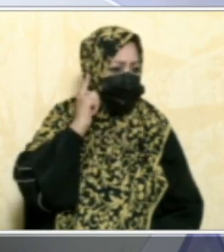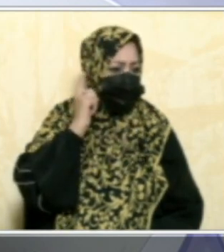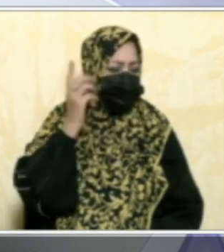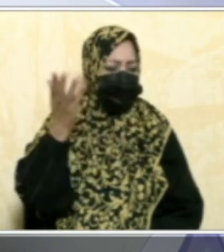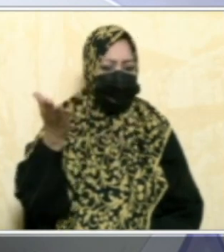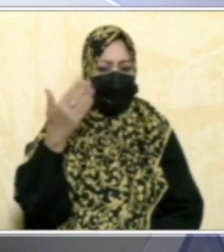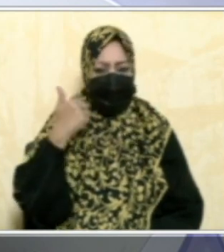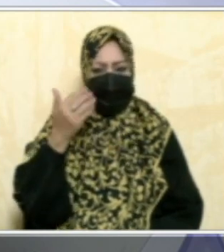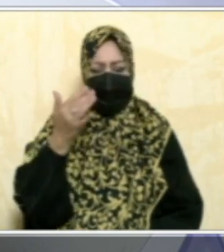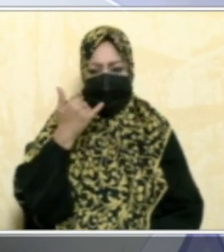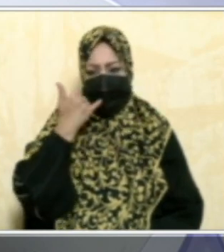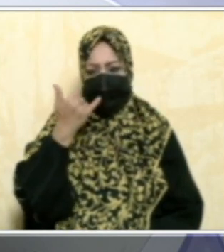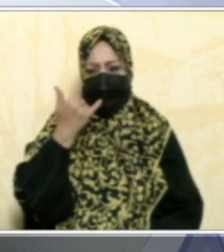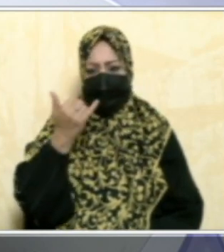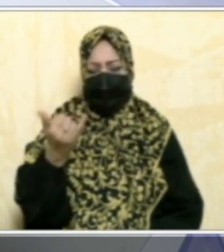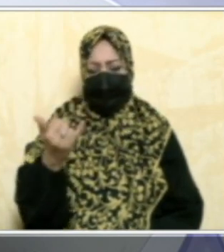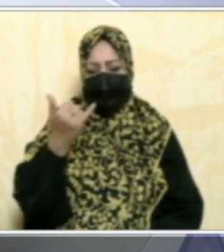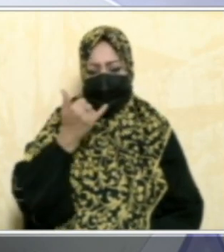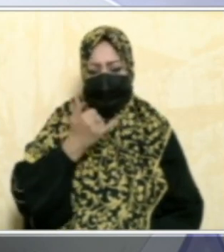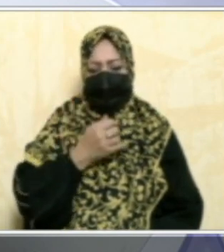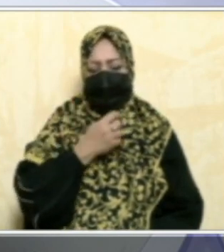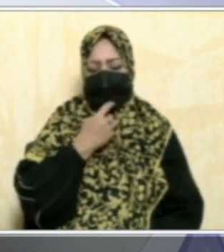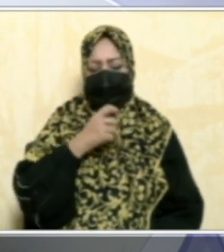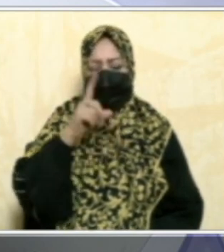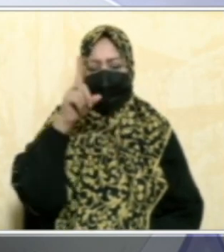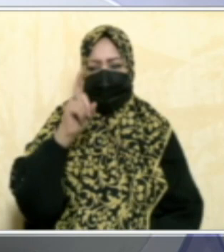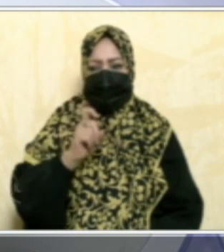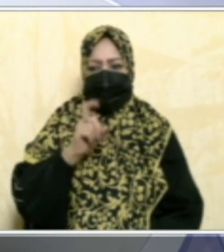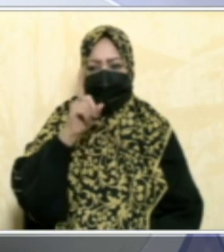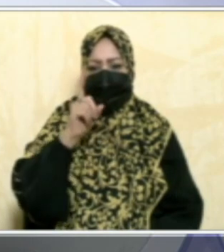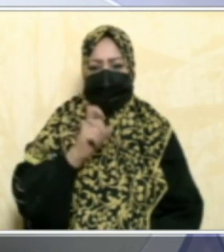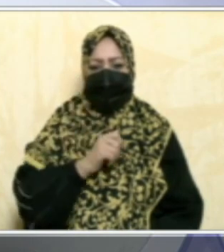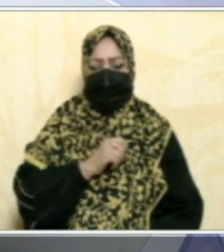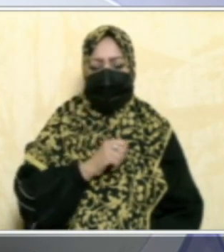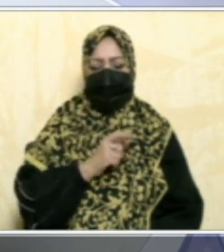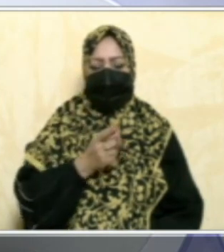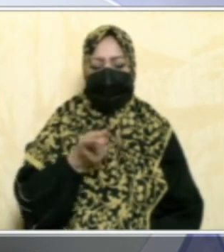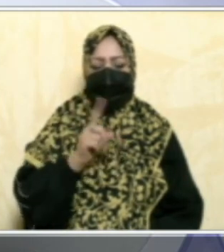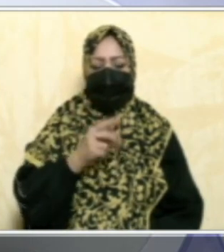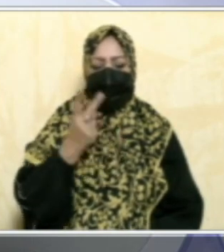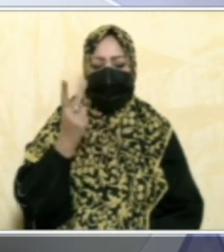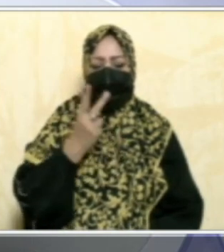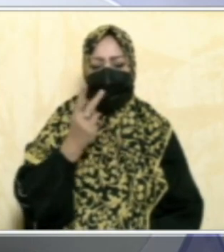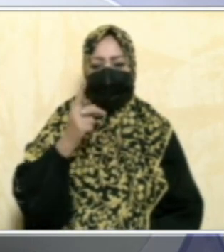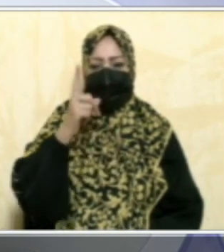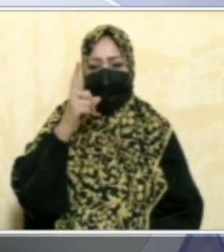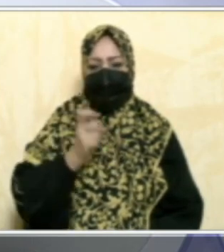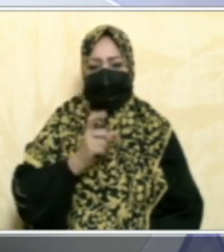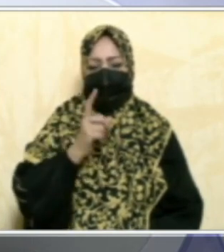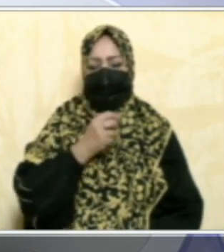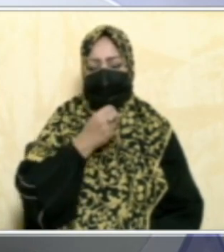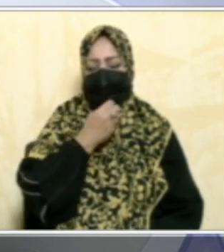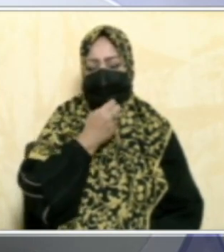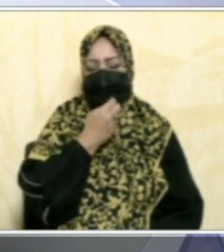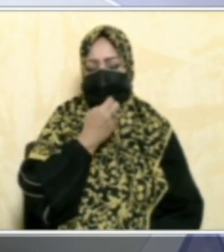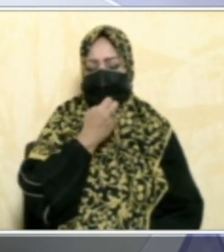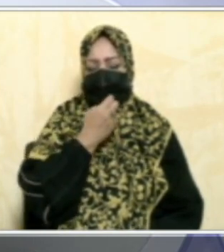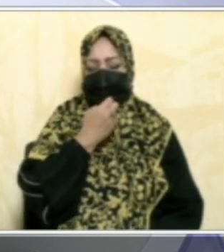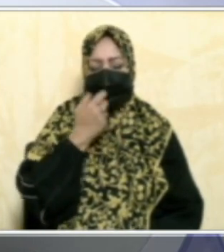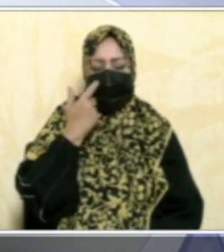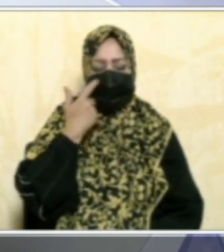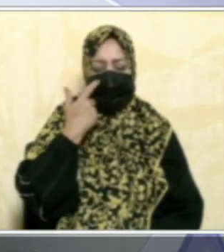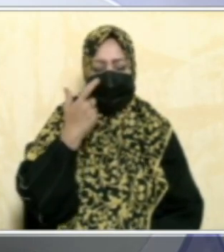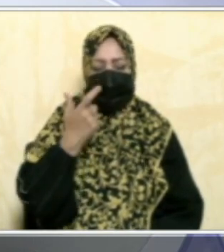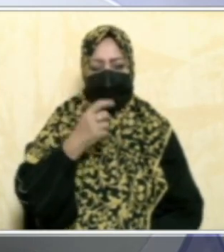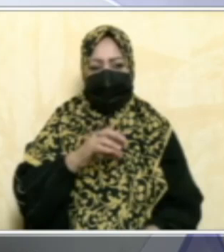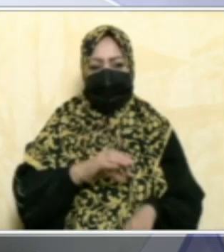انقطع الاتصال بالأخت أم محمد وبالأخ محمد. إذن يحرص الإنسان على أن يجتهد في